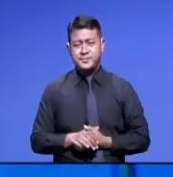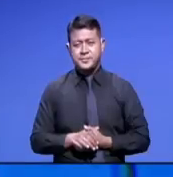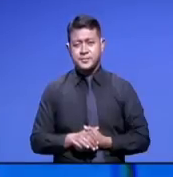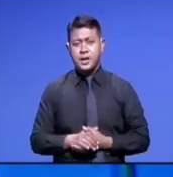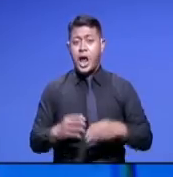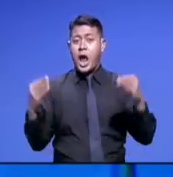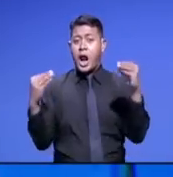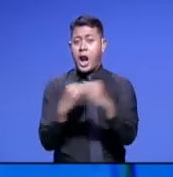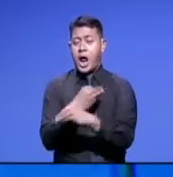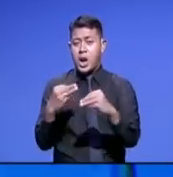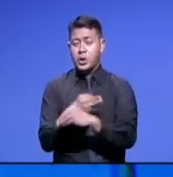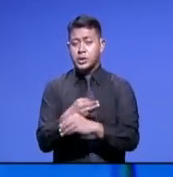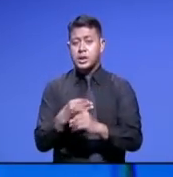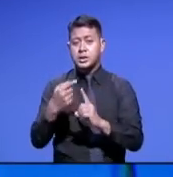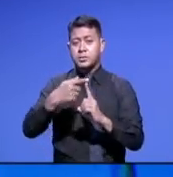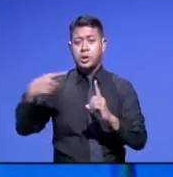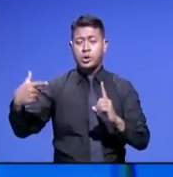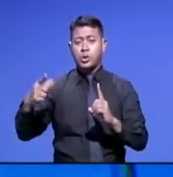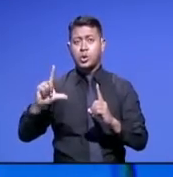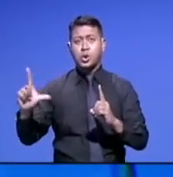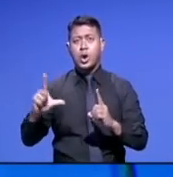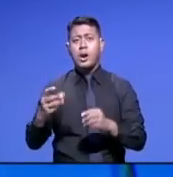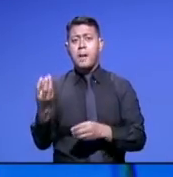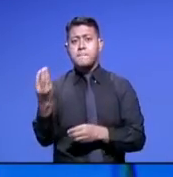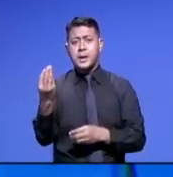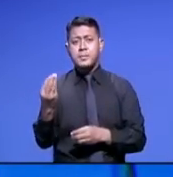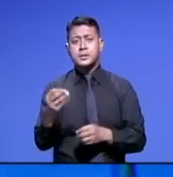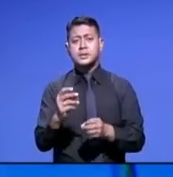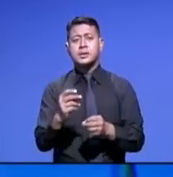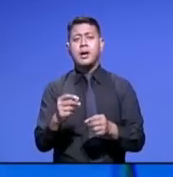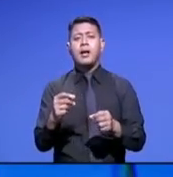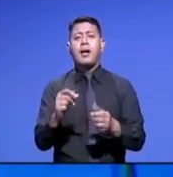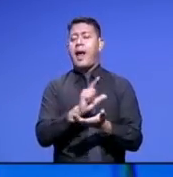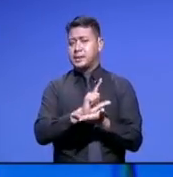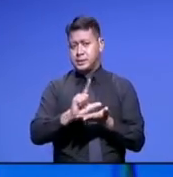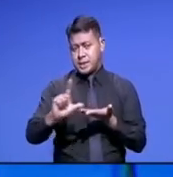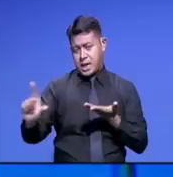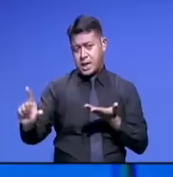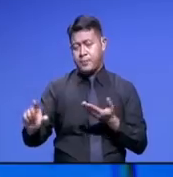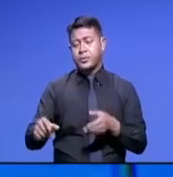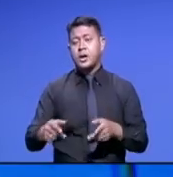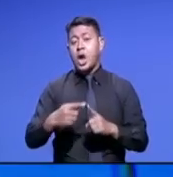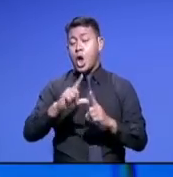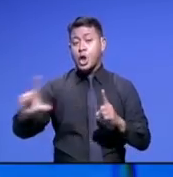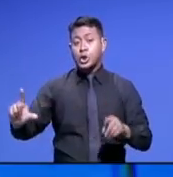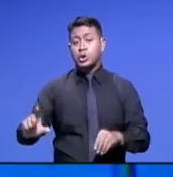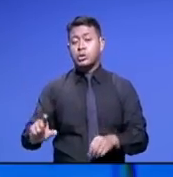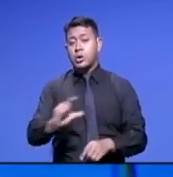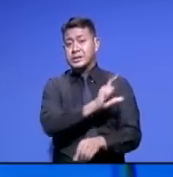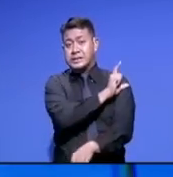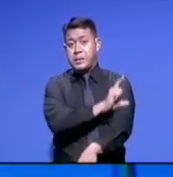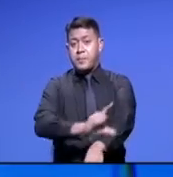Pemirsa, lalu lintas selepas gerbang tol Brebes terpantau ramai lancar. Sementara di tol Cipali, Subang, Jawa Barat, personel gabungan TNI